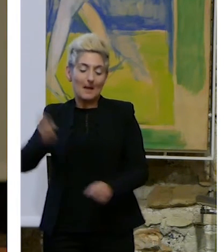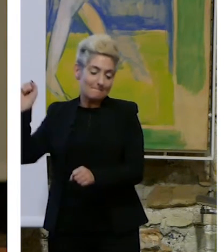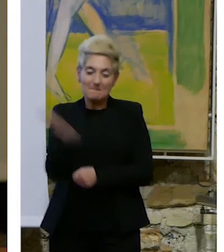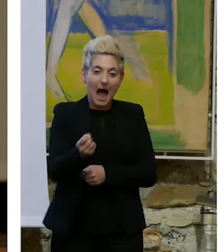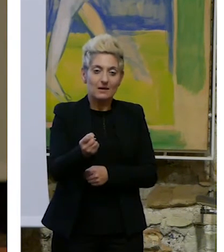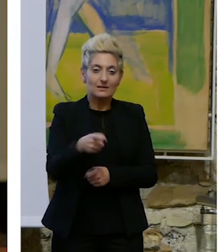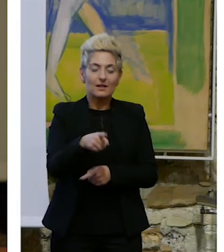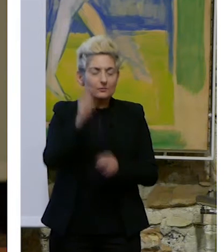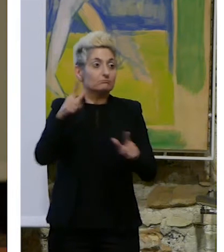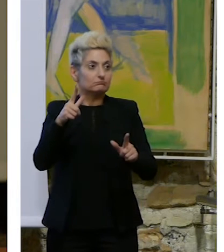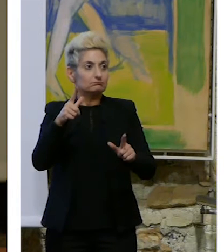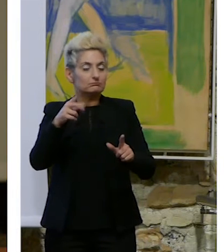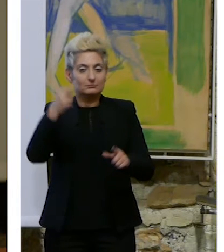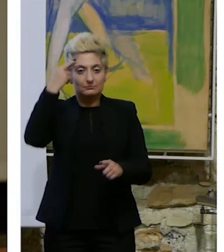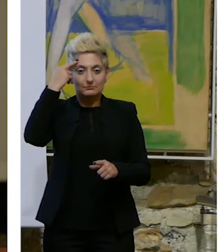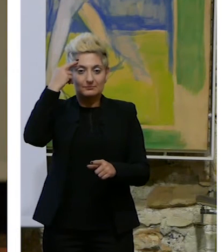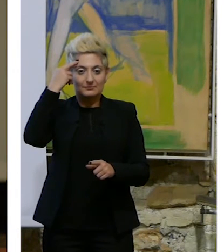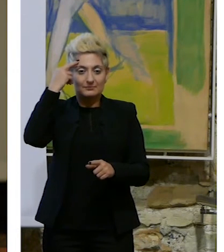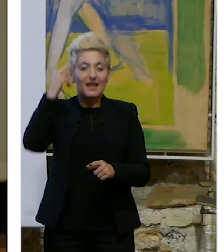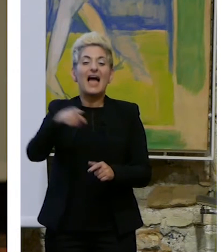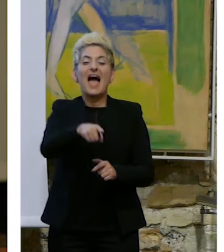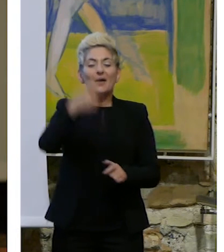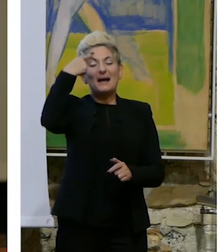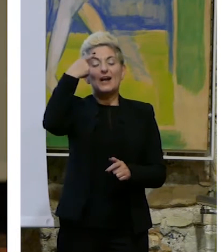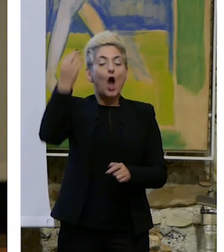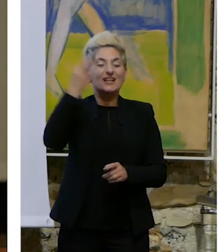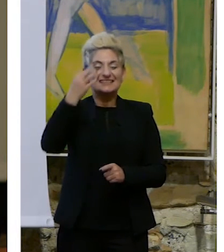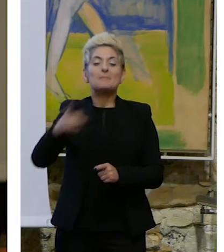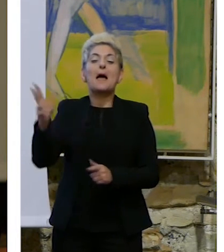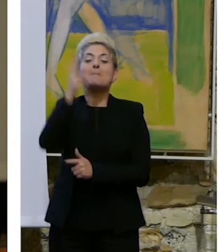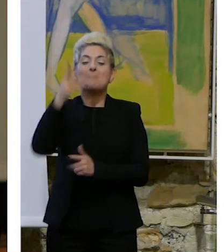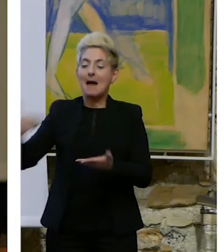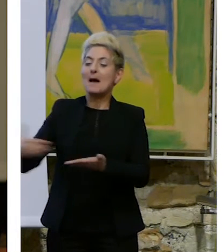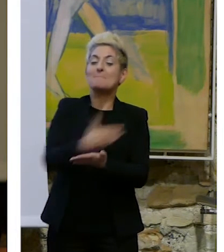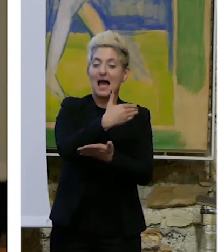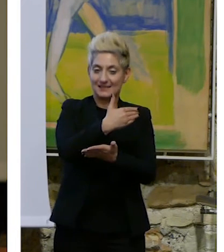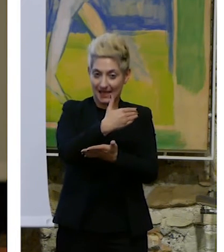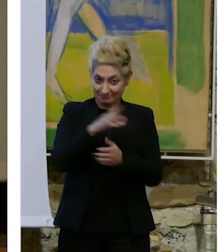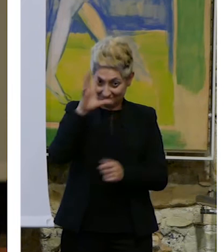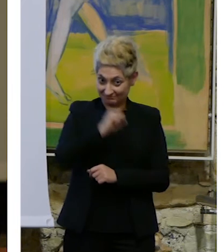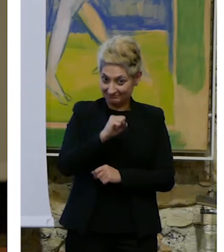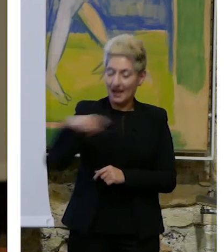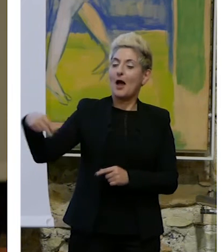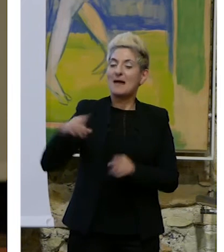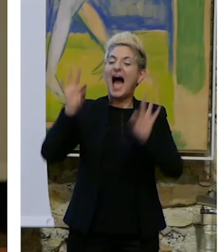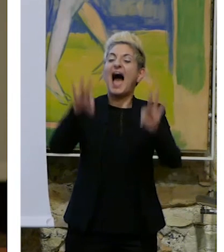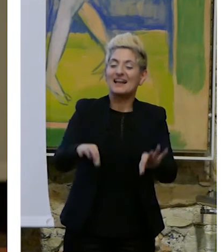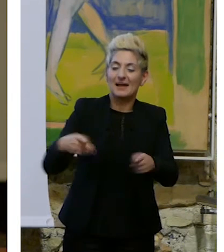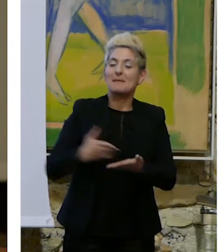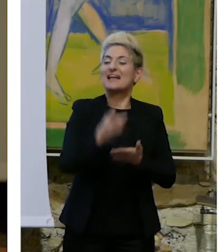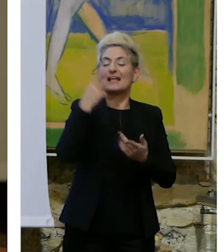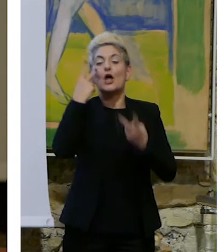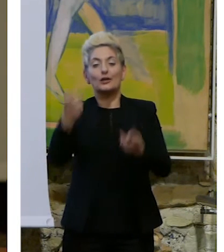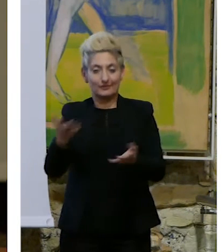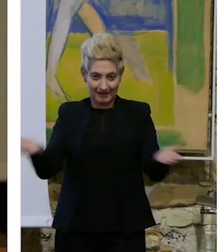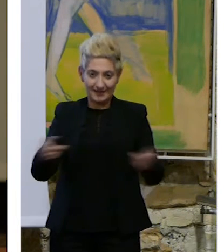carogna vi farà ricordare per sempre che il Papa è passato. Ma questo senza essere antipapisti,